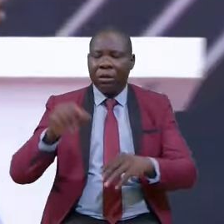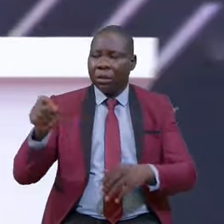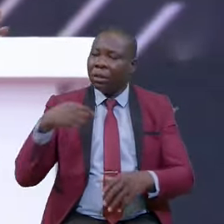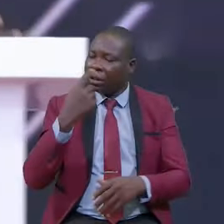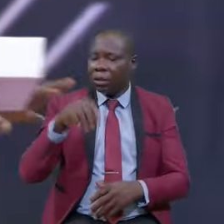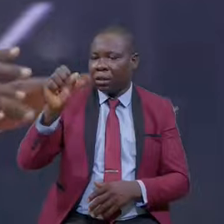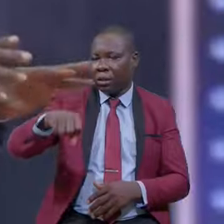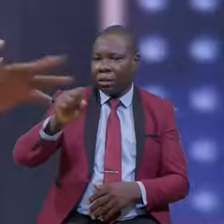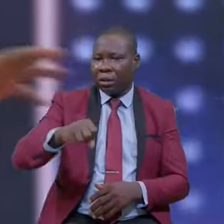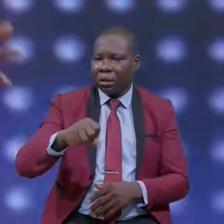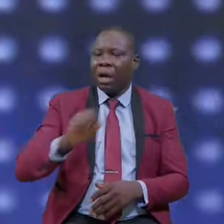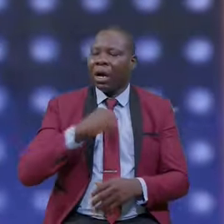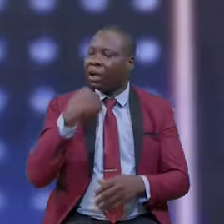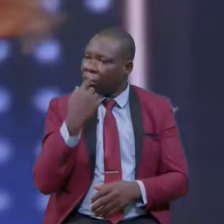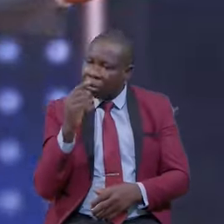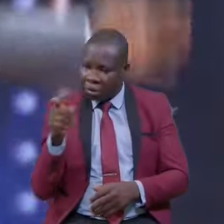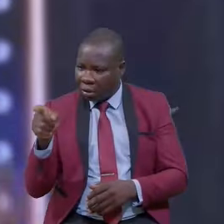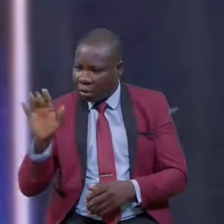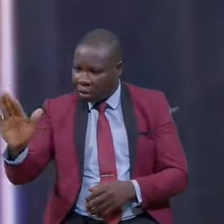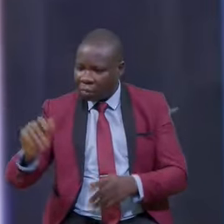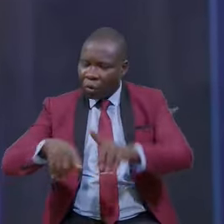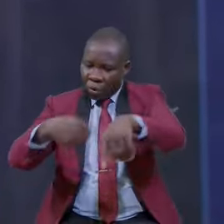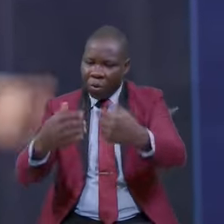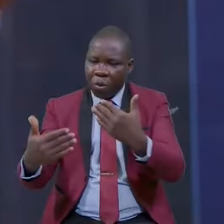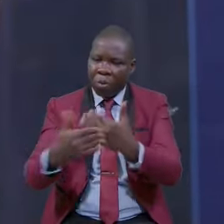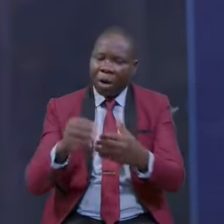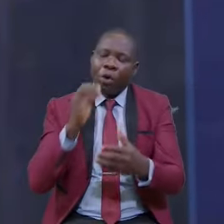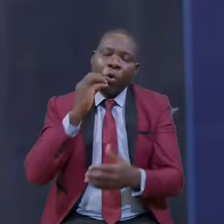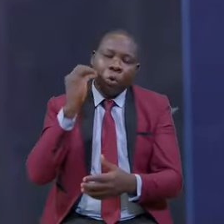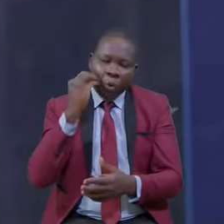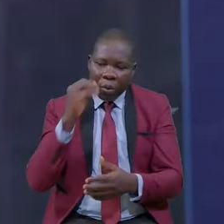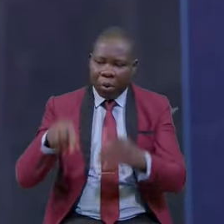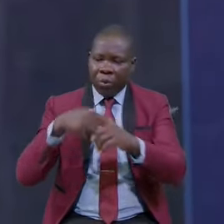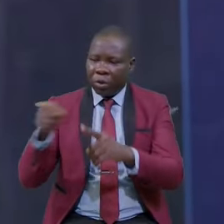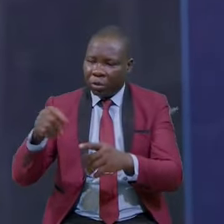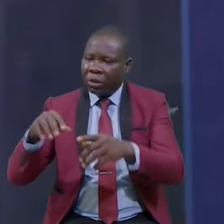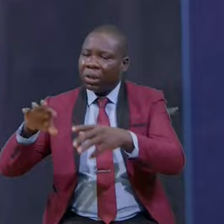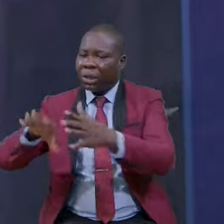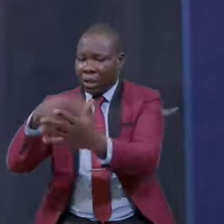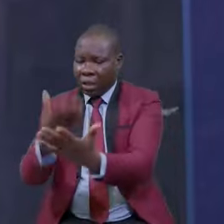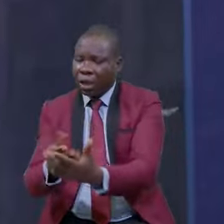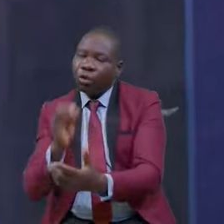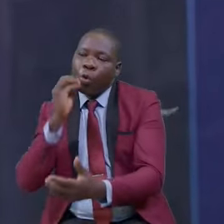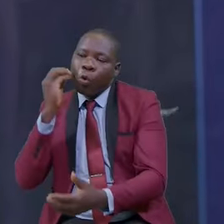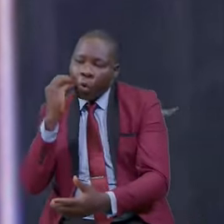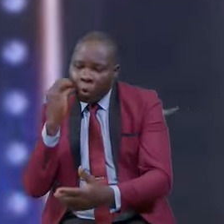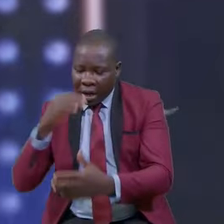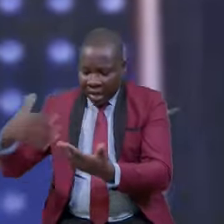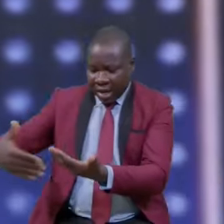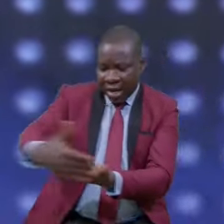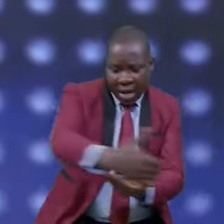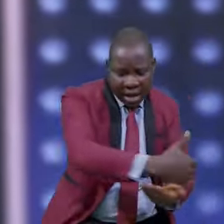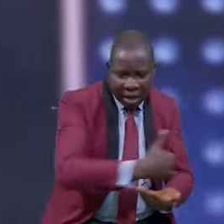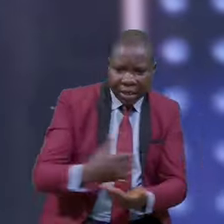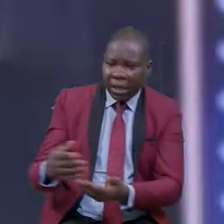seras à la maison, repens-toi. Quand tu rentreras, rassemble toutes ces choses-là et brûle-les. Et reviens me